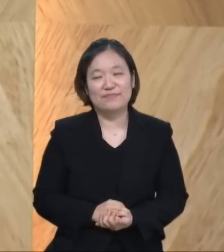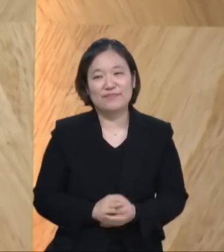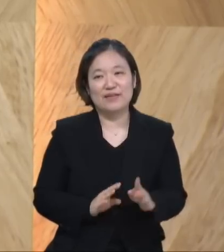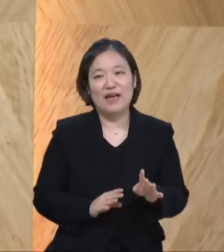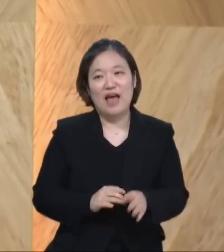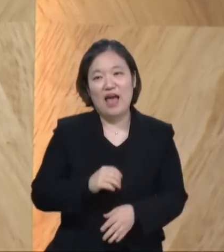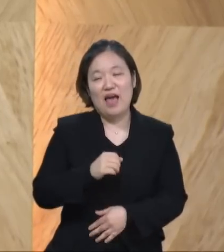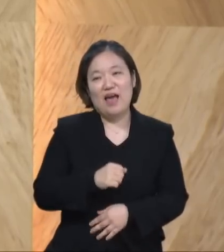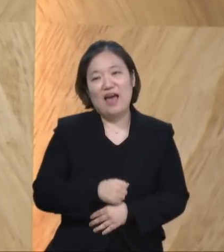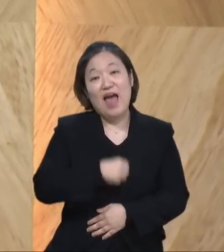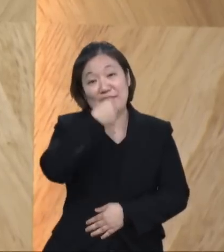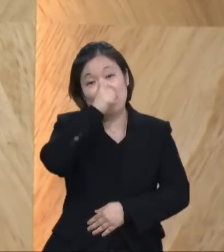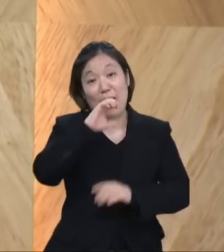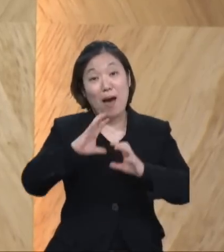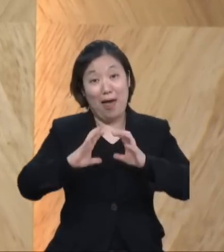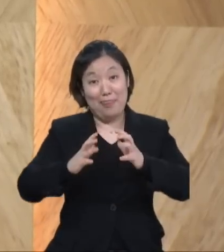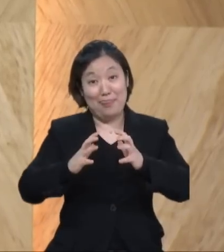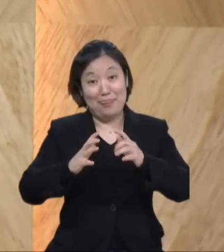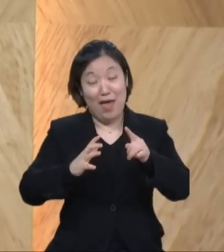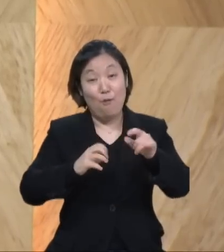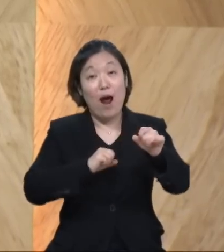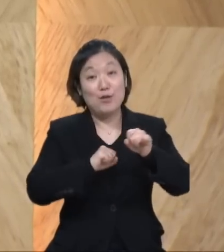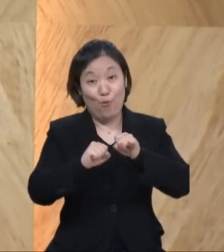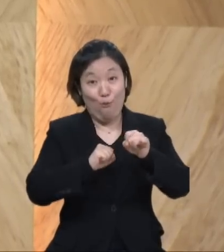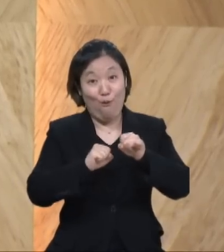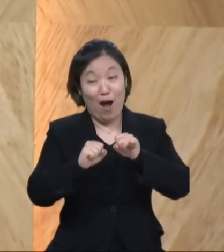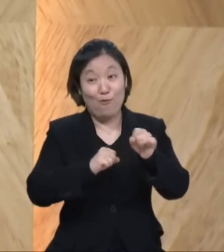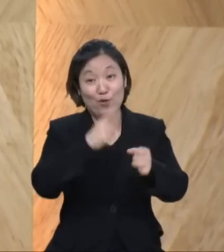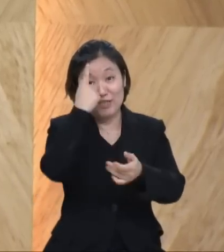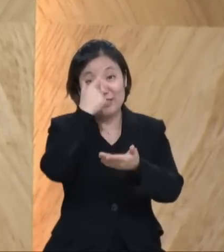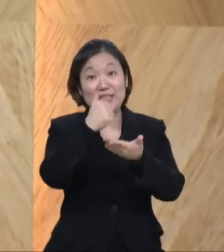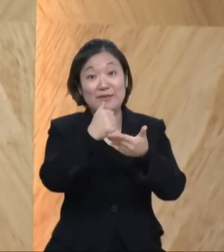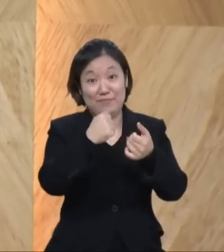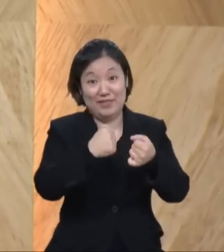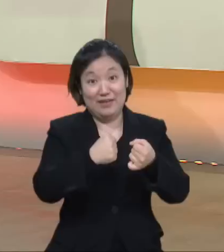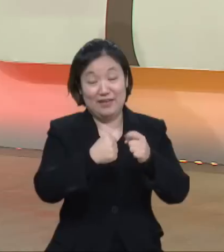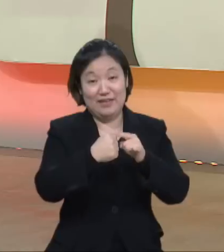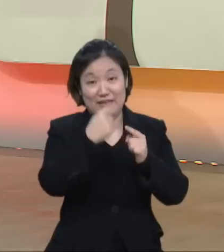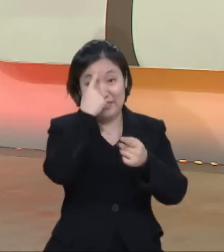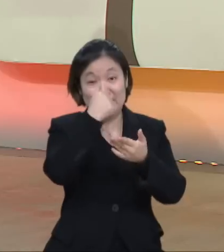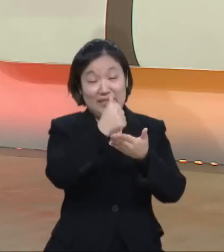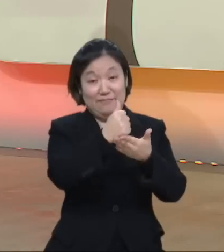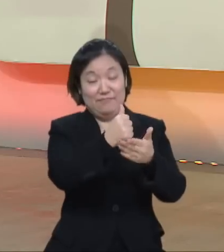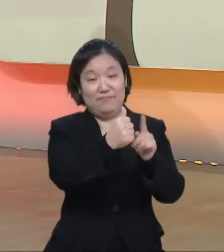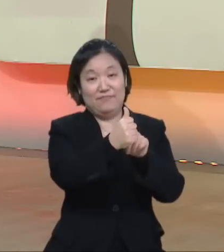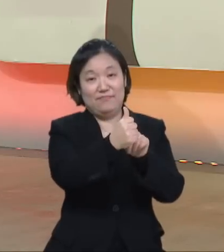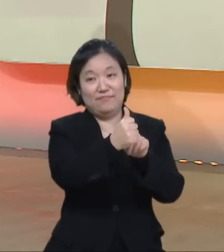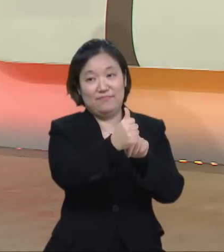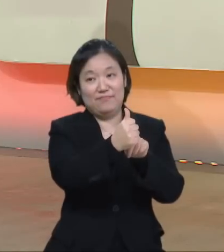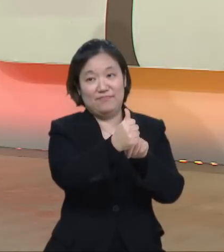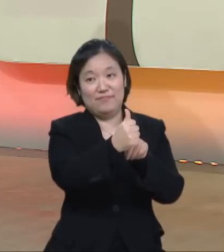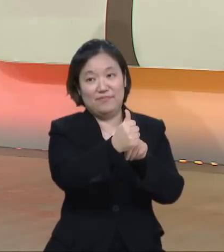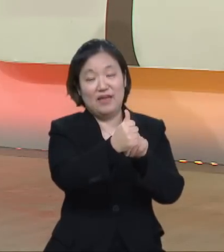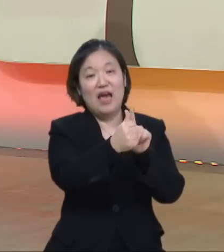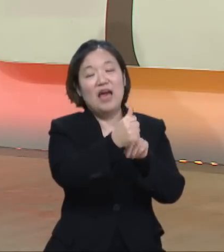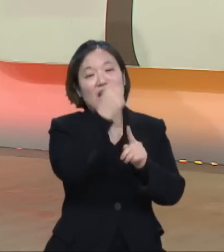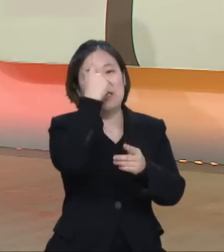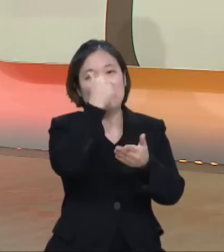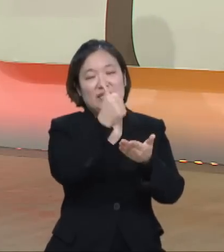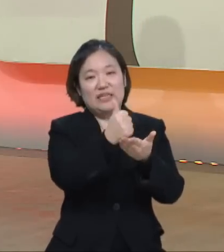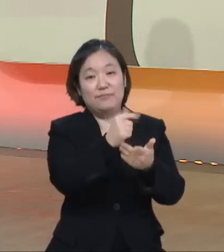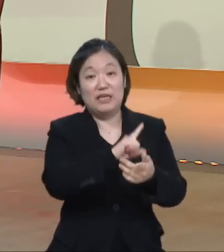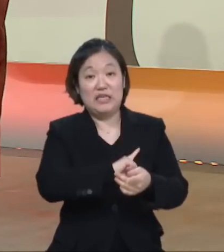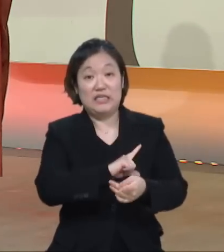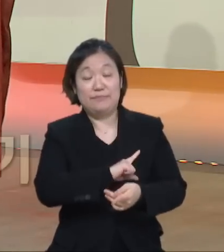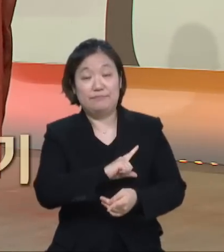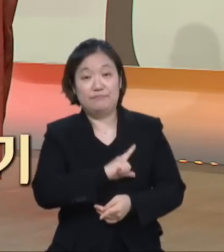대만의 지금 대만에서 활동하고 계시는 스님이 계십니다 그 대만의 활동하고 계신 씀이 계신데